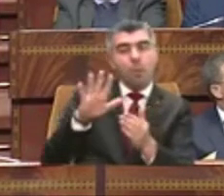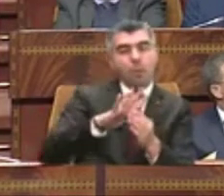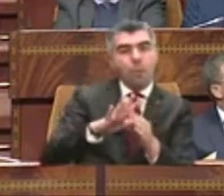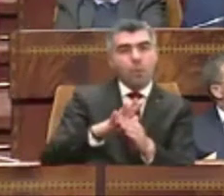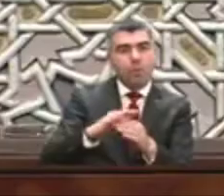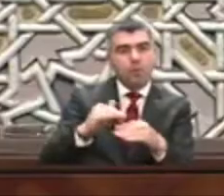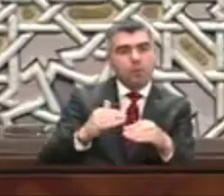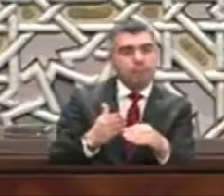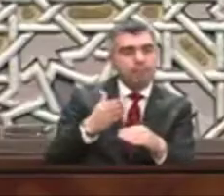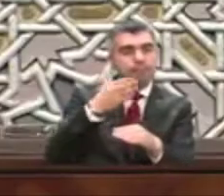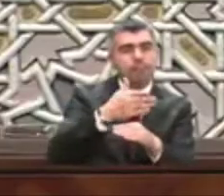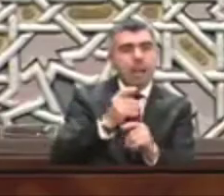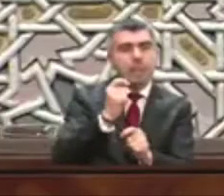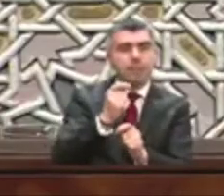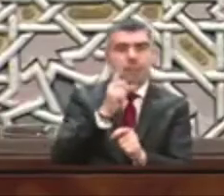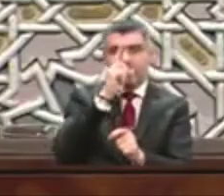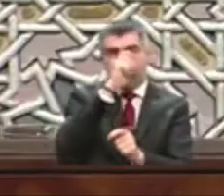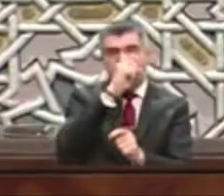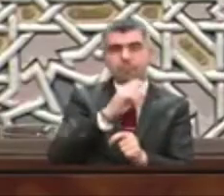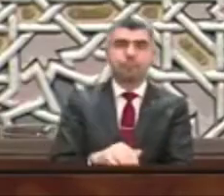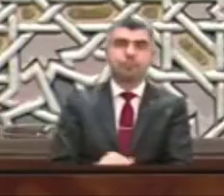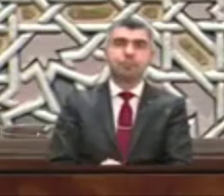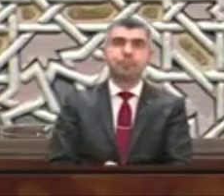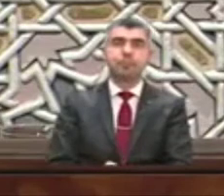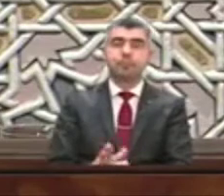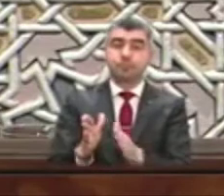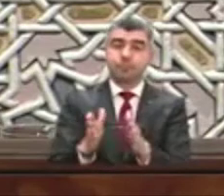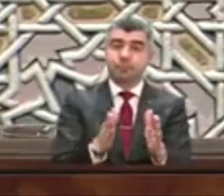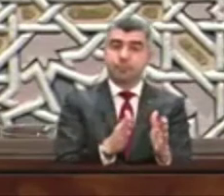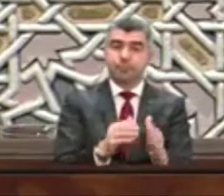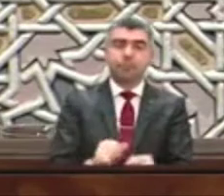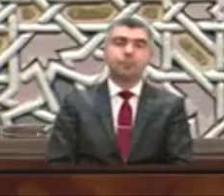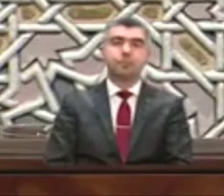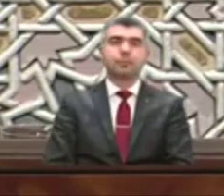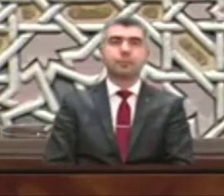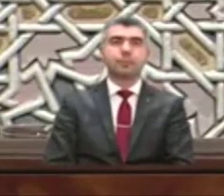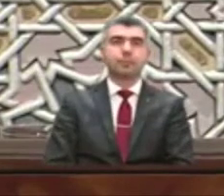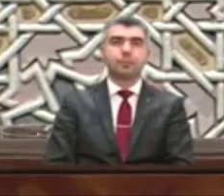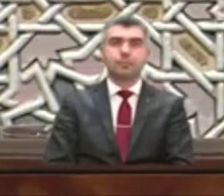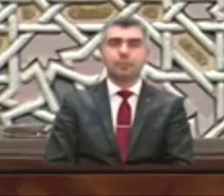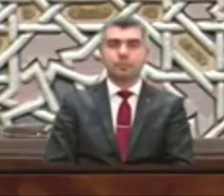سيد الوزير. شكرا سيد النائب المحترم. تفضل سيد النائب. تفضل